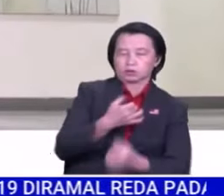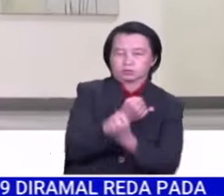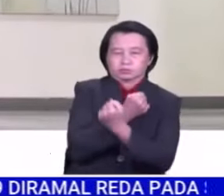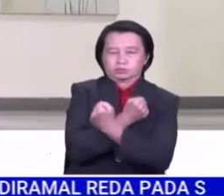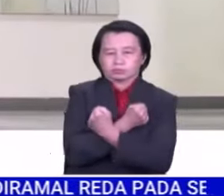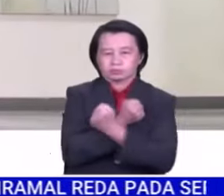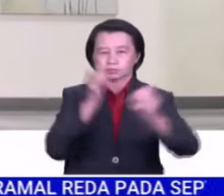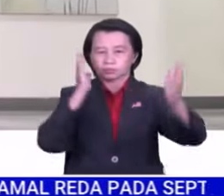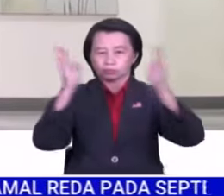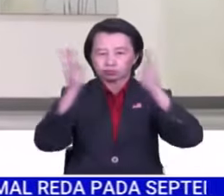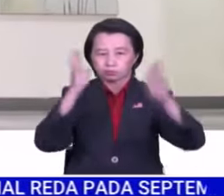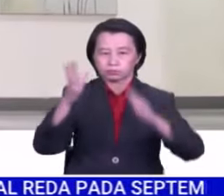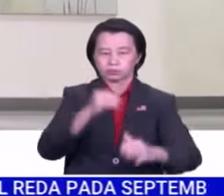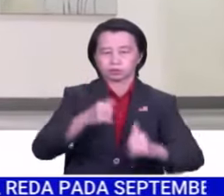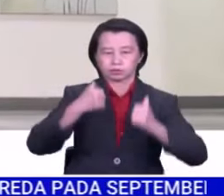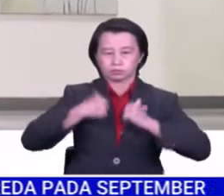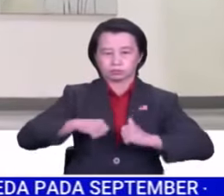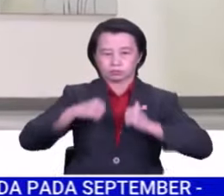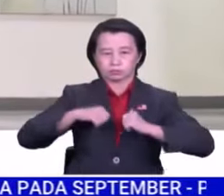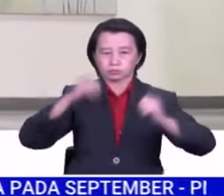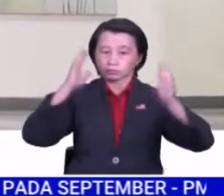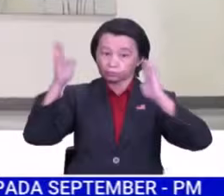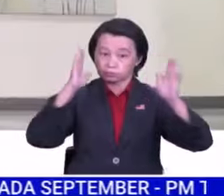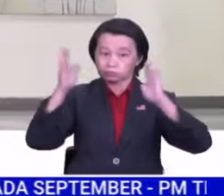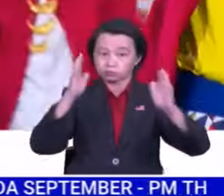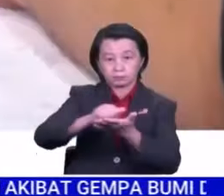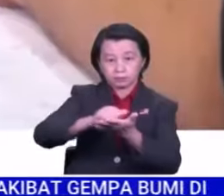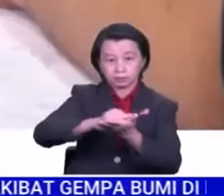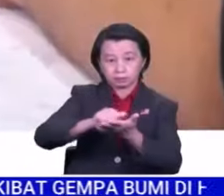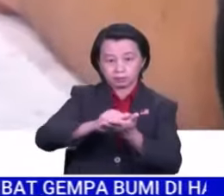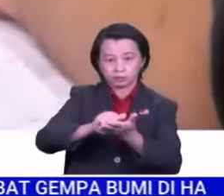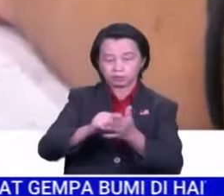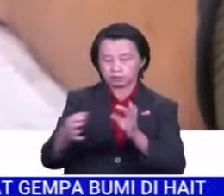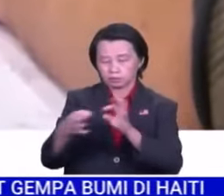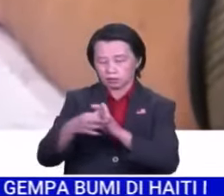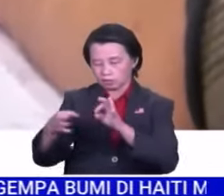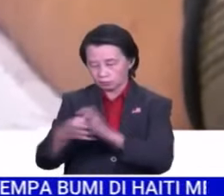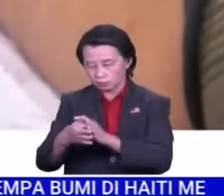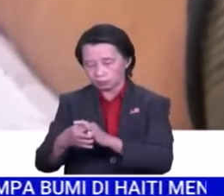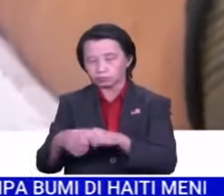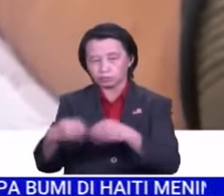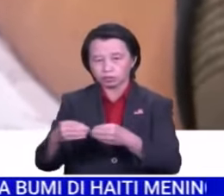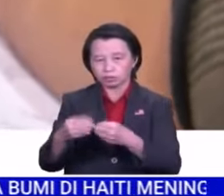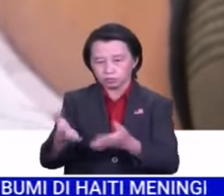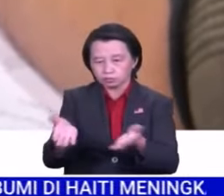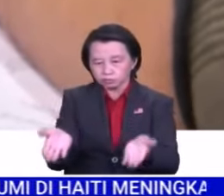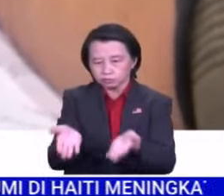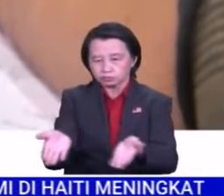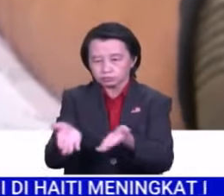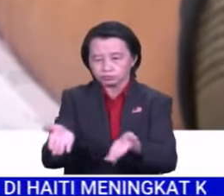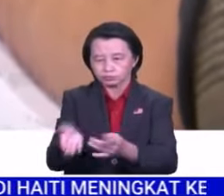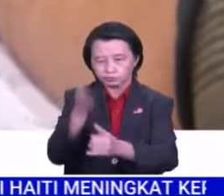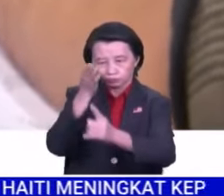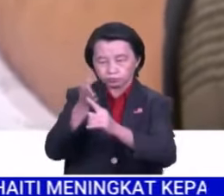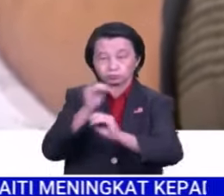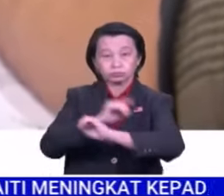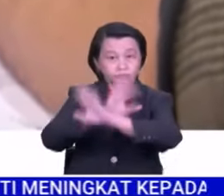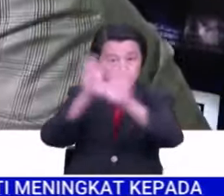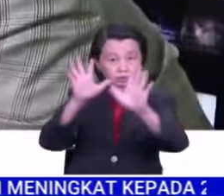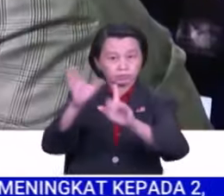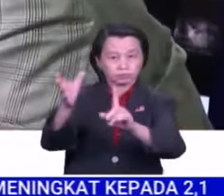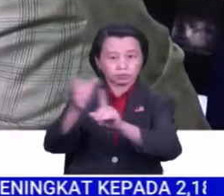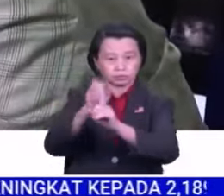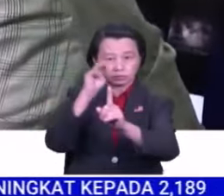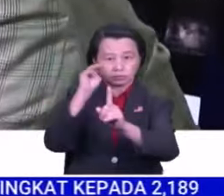kepada Malaysia dan baju kebangsaan. Persalinan wakan sebagai memberi kesan rangsangan arah tuju yang jelas